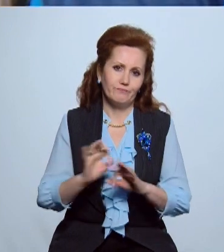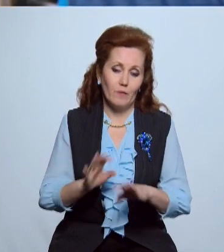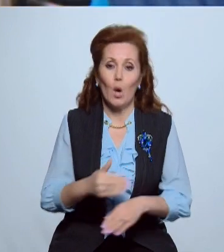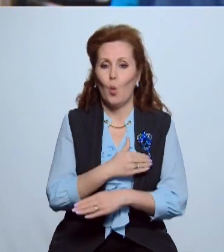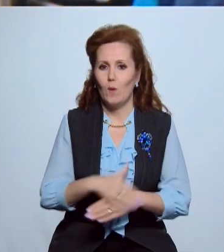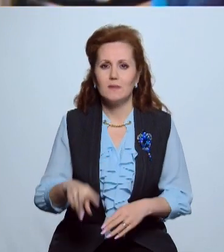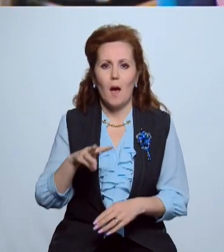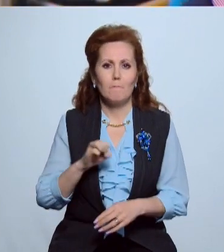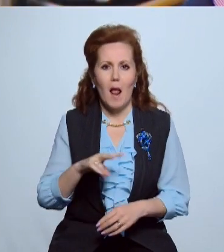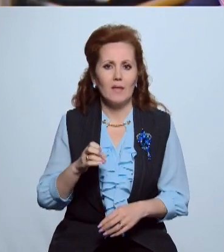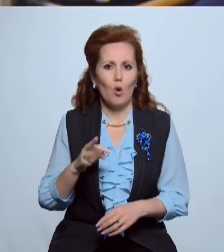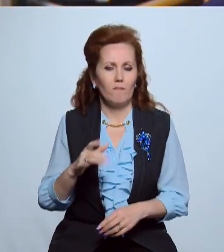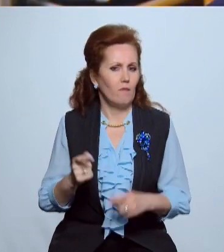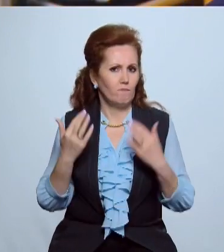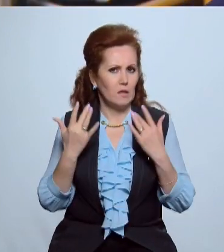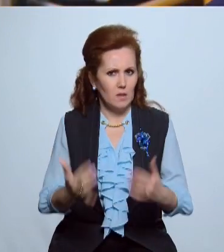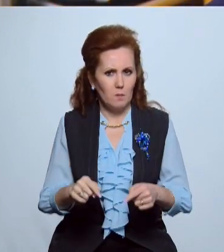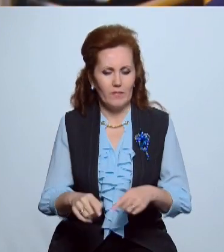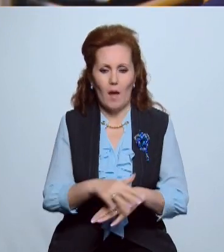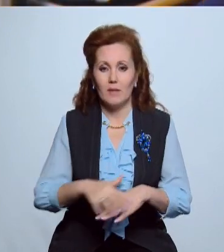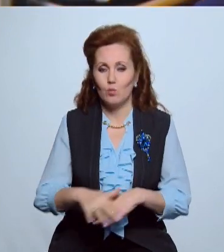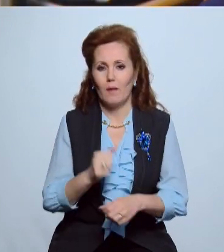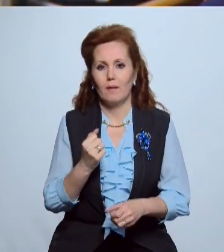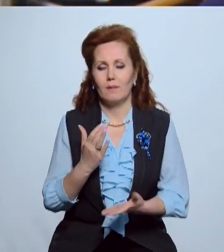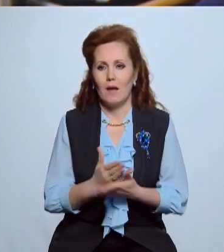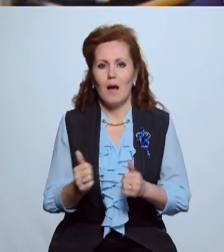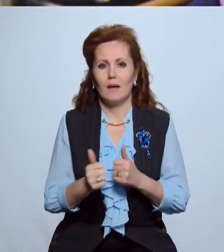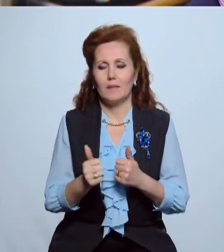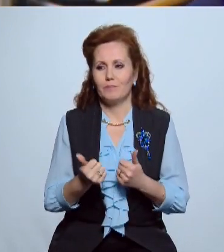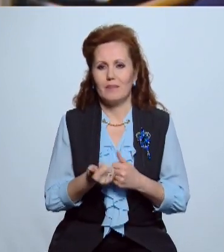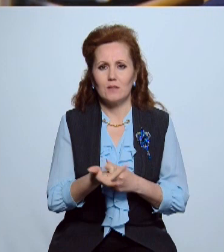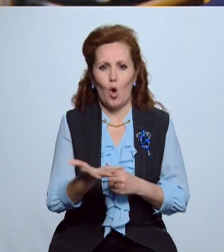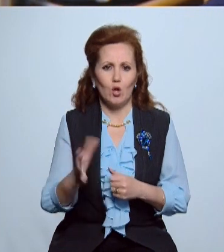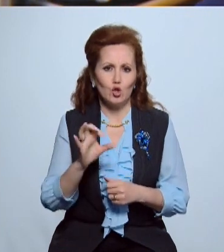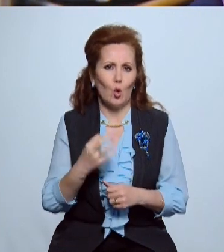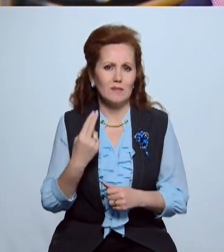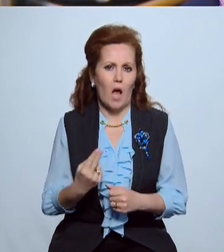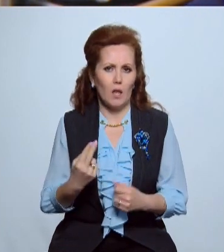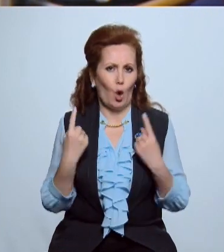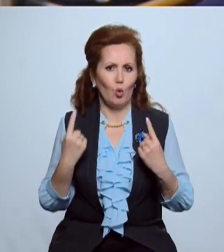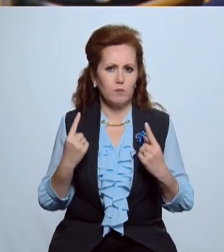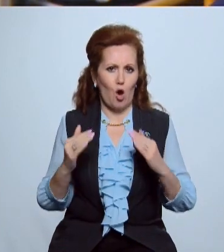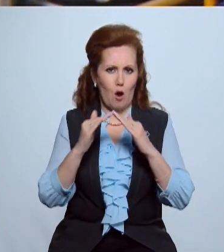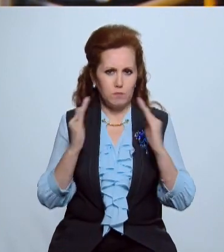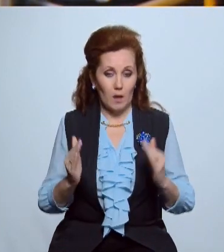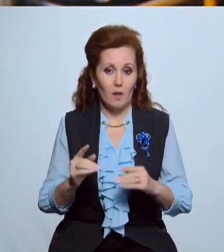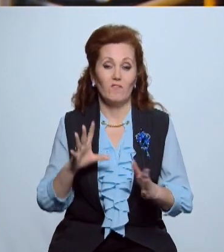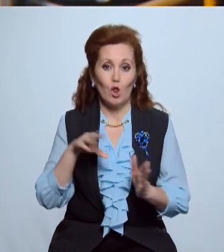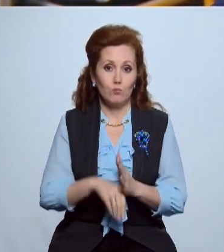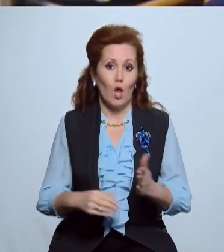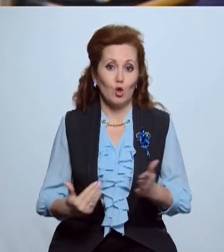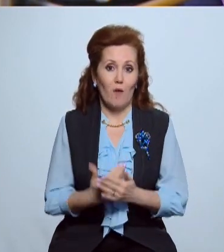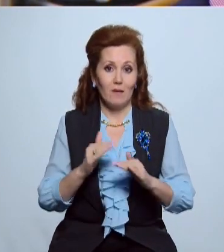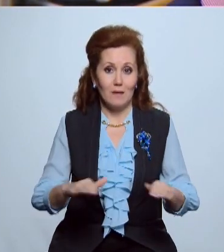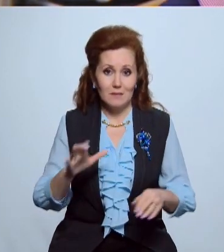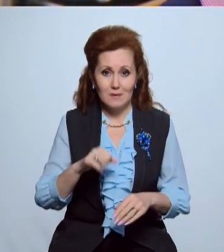Она востребована, потому что на ее территории находится ряд социальных объектов, крупных, в том числе новый детский сад, который мы сдали